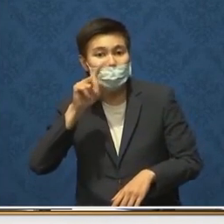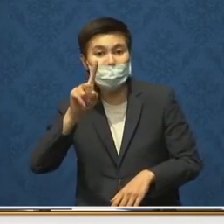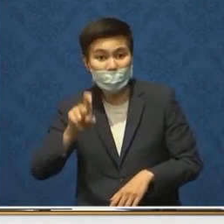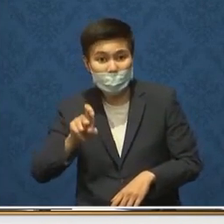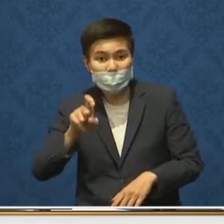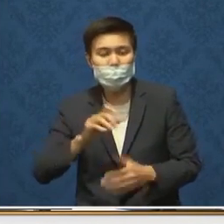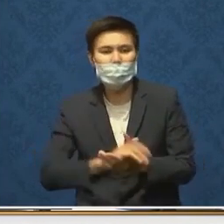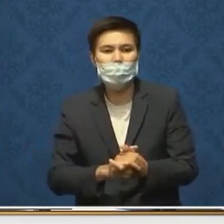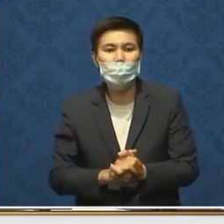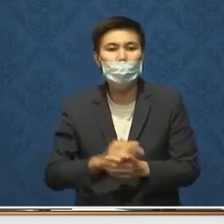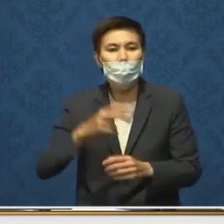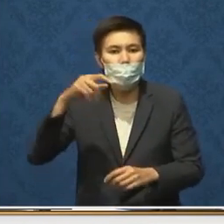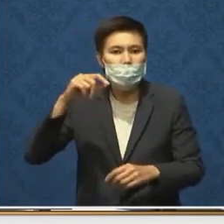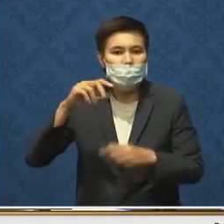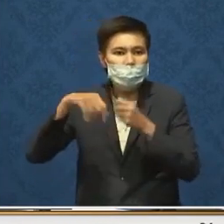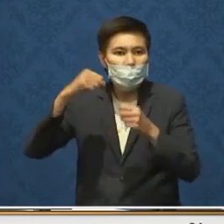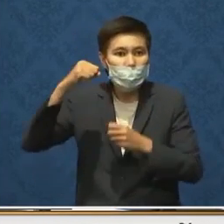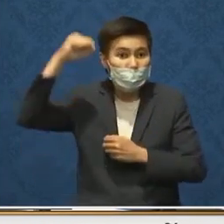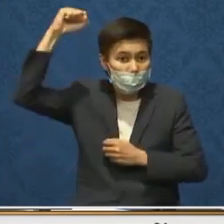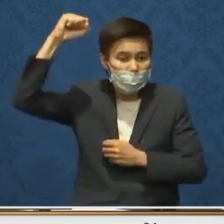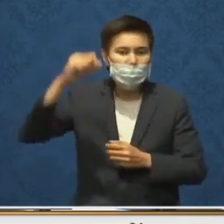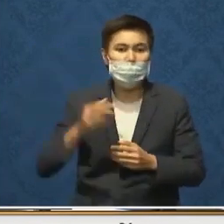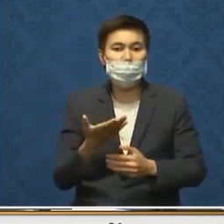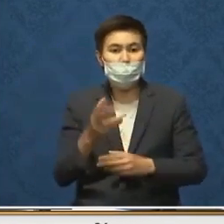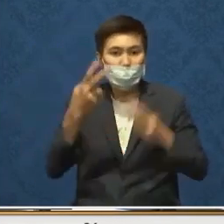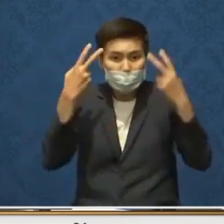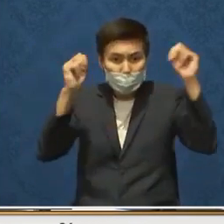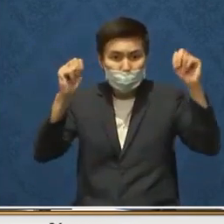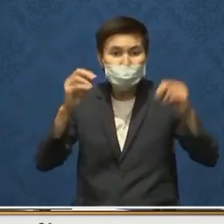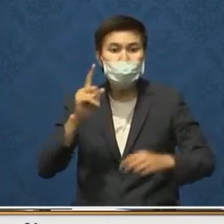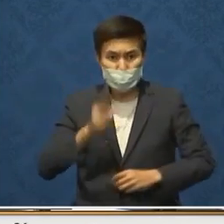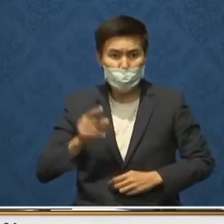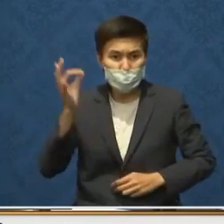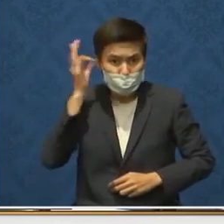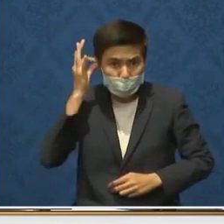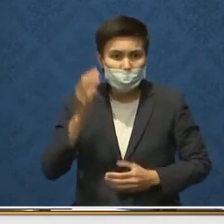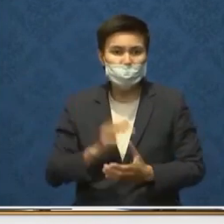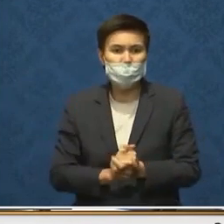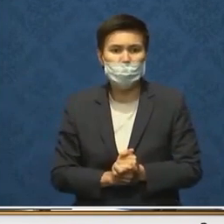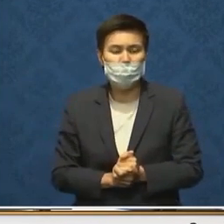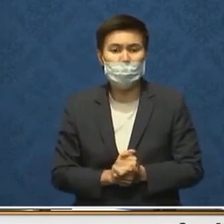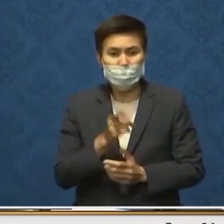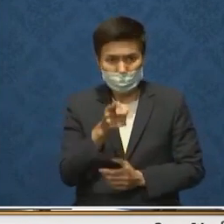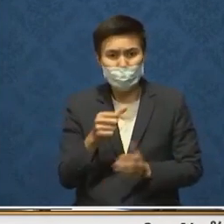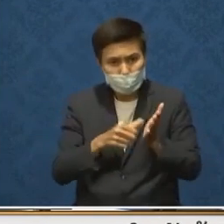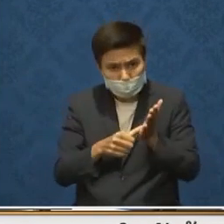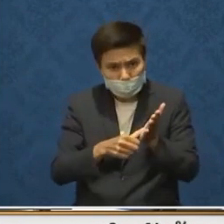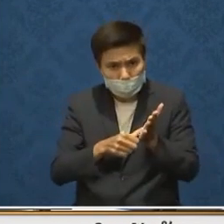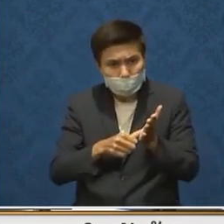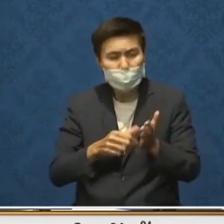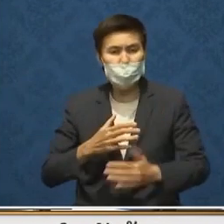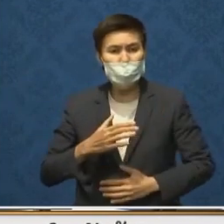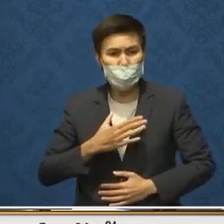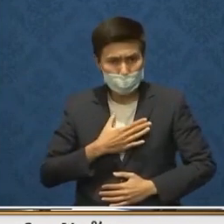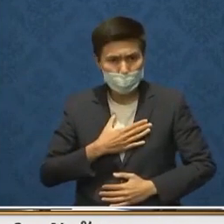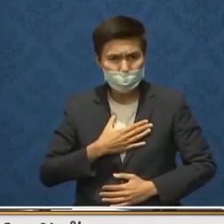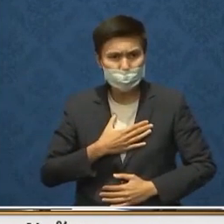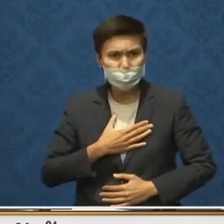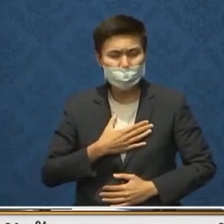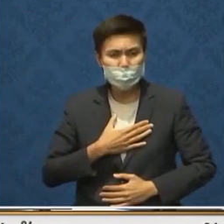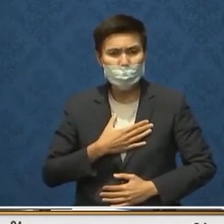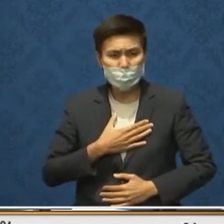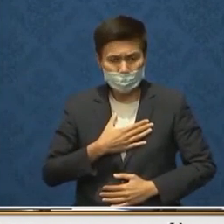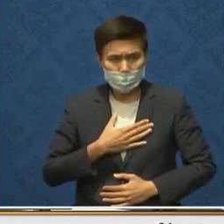ผมบอก that soprMแต่ปัหัต